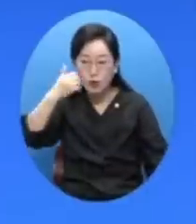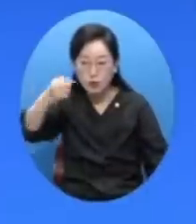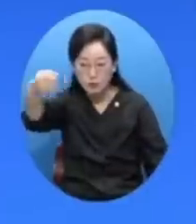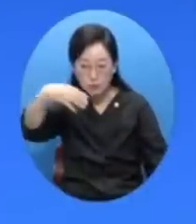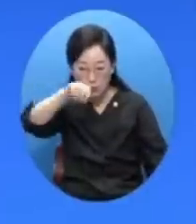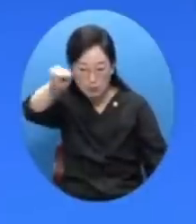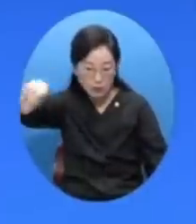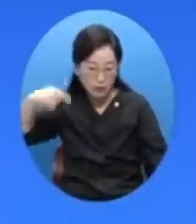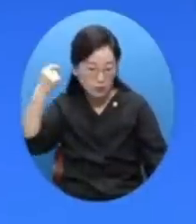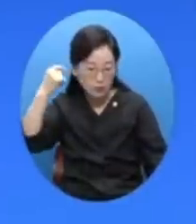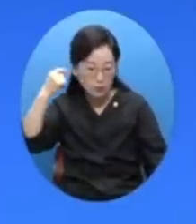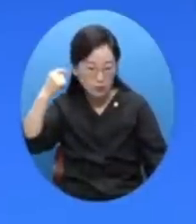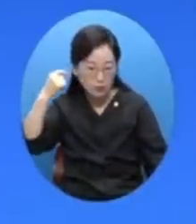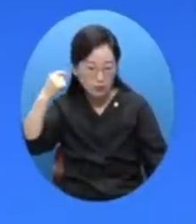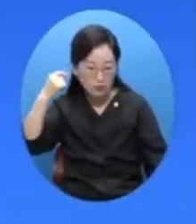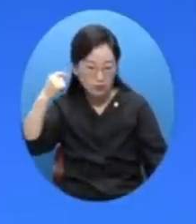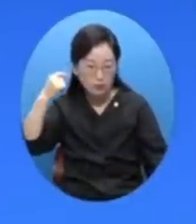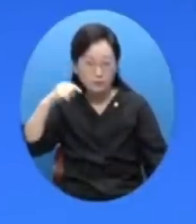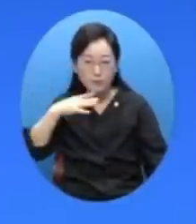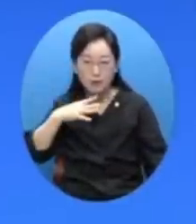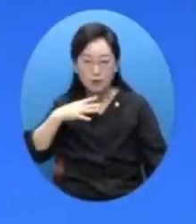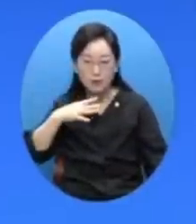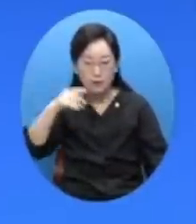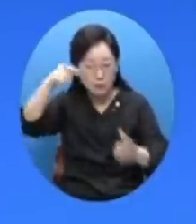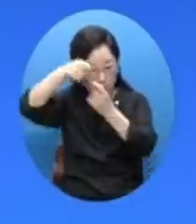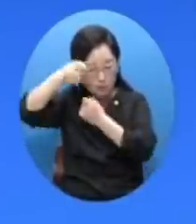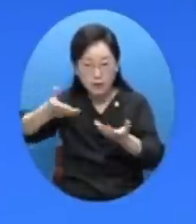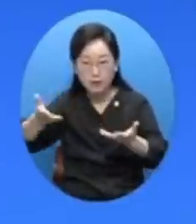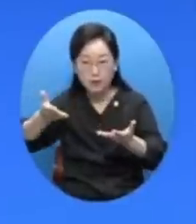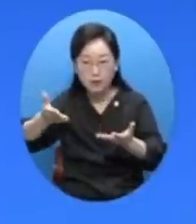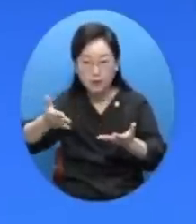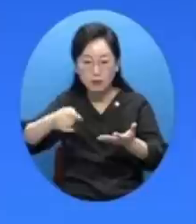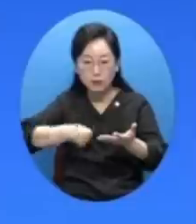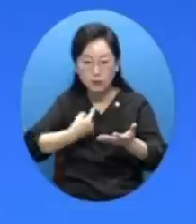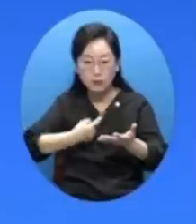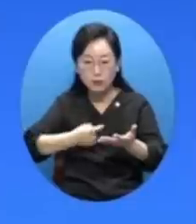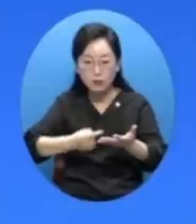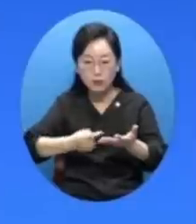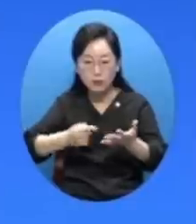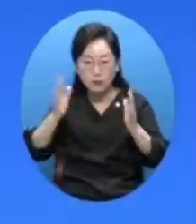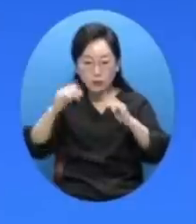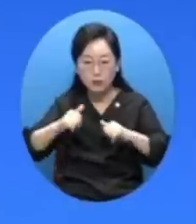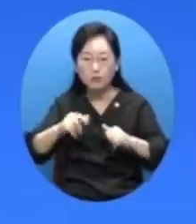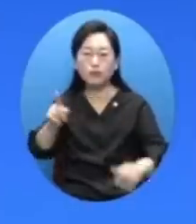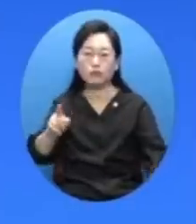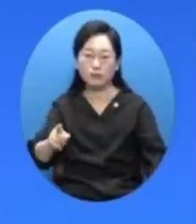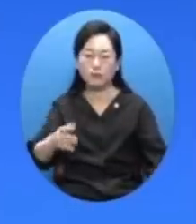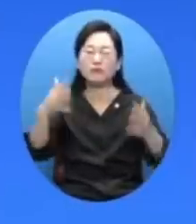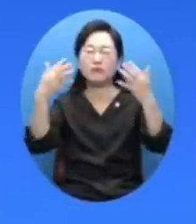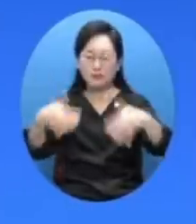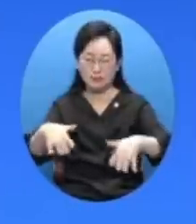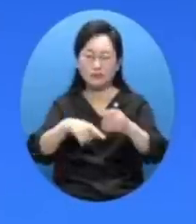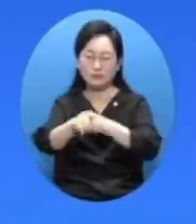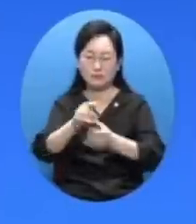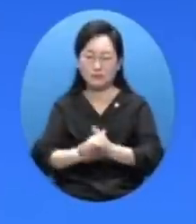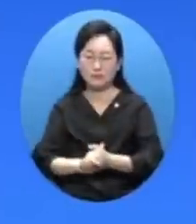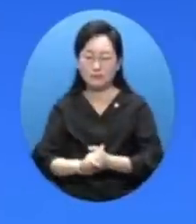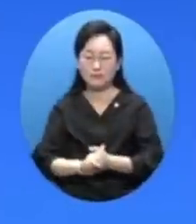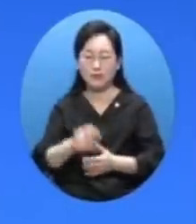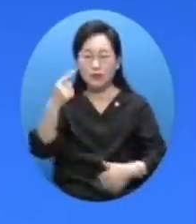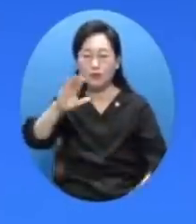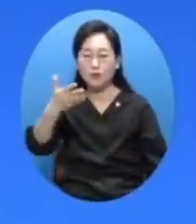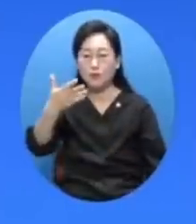그러더라 하는 말 듣고 그냥 쓸어 무너져 버립니다 이것이 우리의 연약함인 것입니다 1980년대